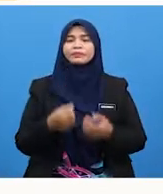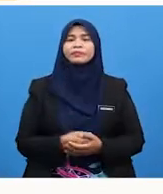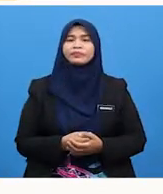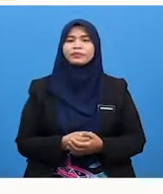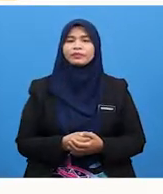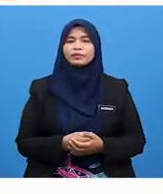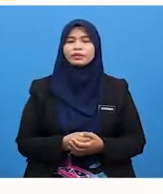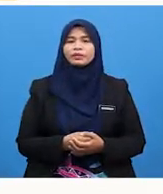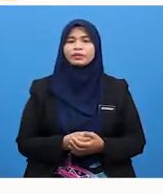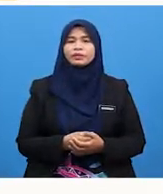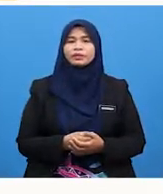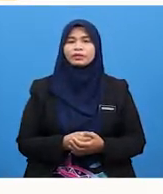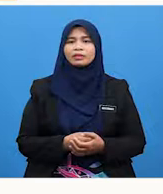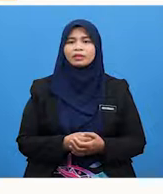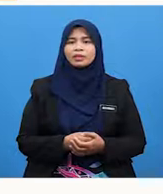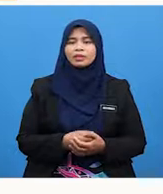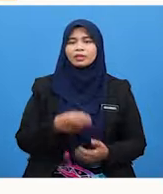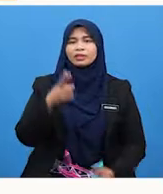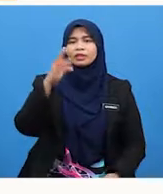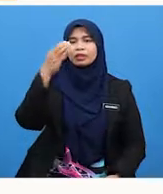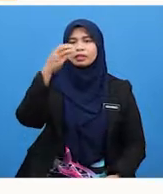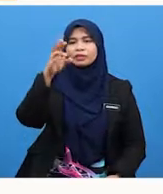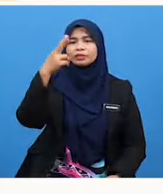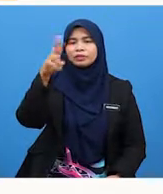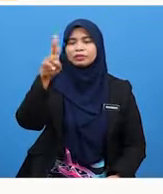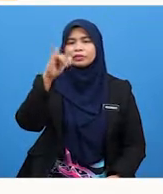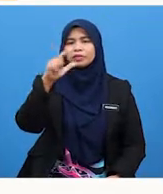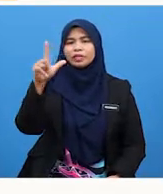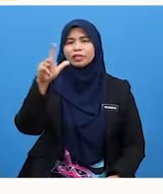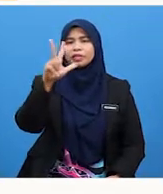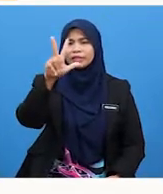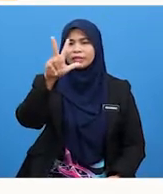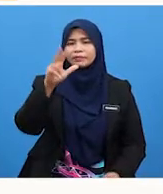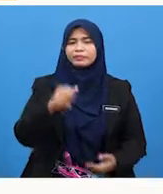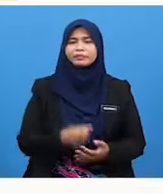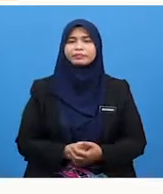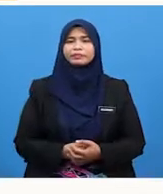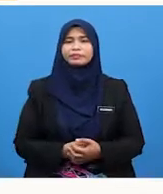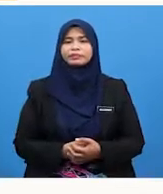Digit bagi nilai tempat 100,000 adalah digit 3.